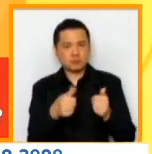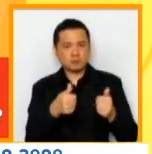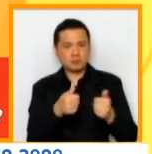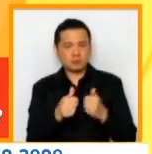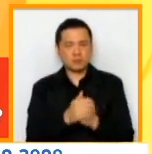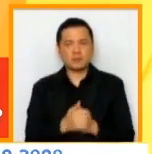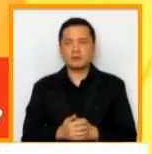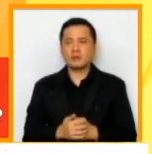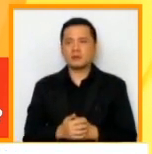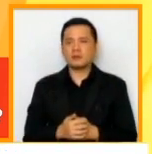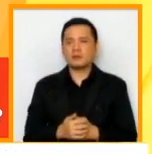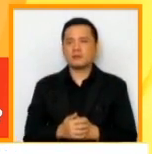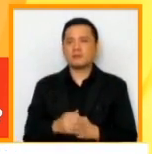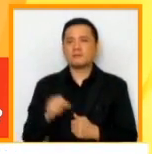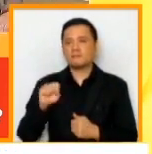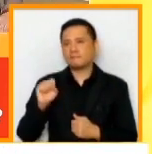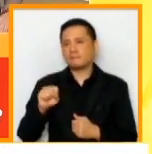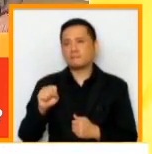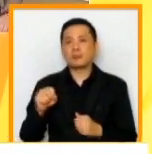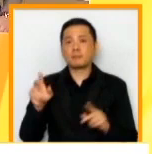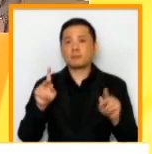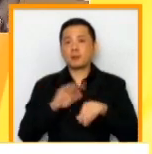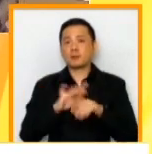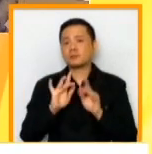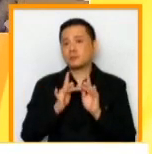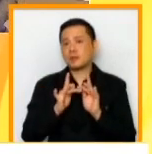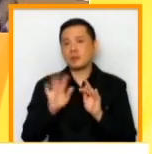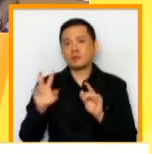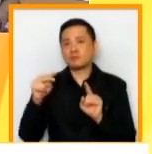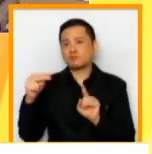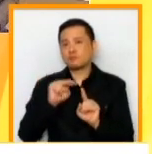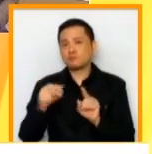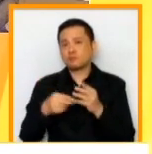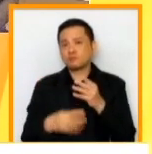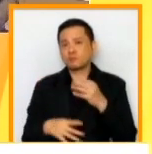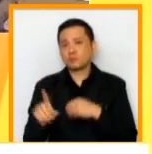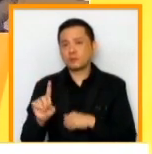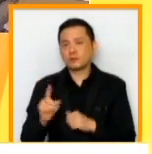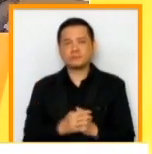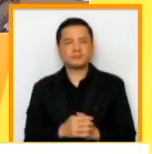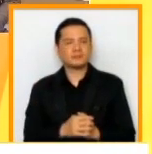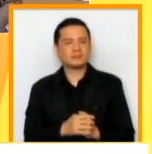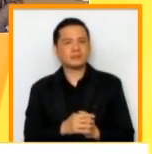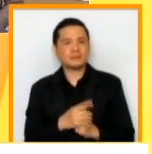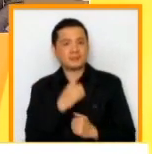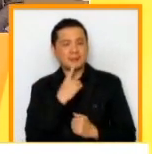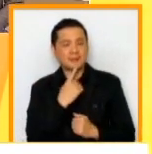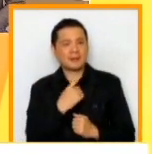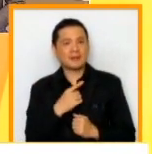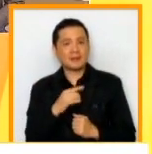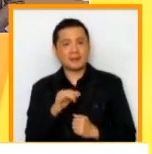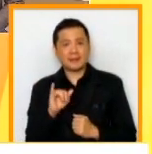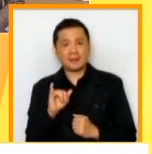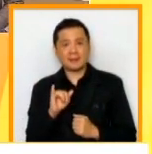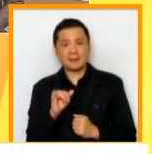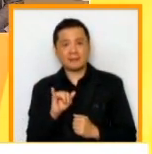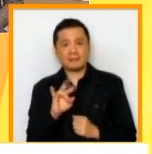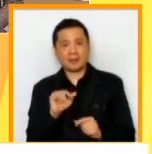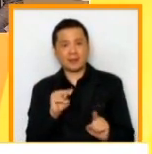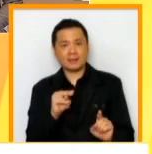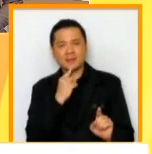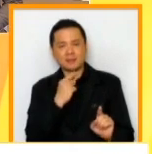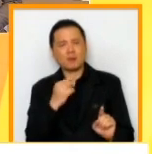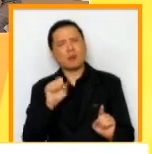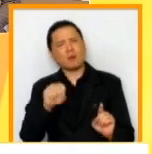ng mga kapuso natin online, Ivan? Extend pero walang takutan. Yan, igan ko ani. Marami naman sa mga kapuso natin online, pabor